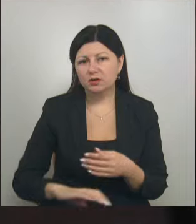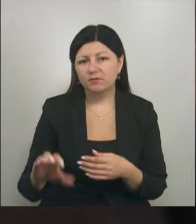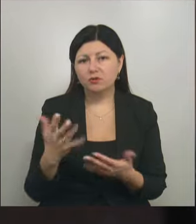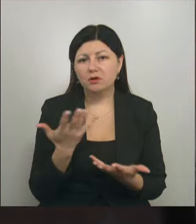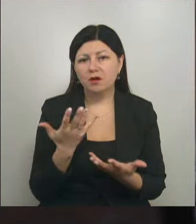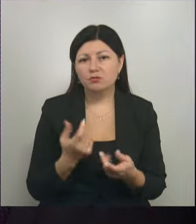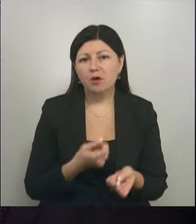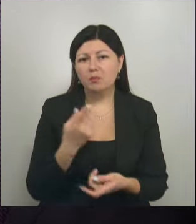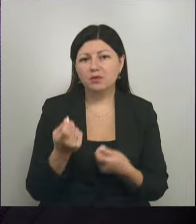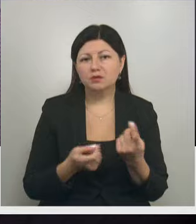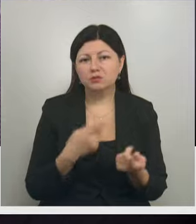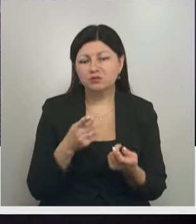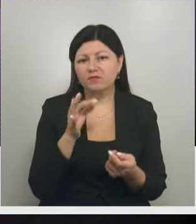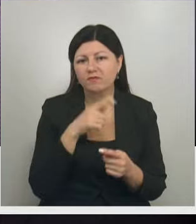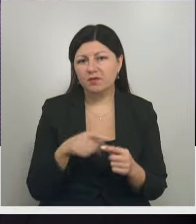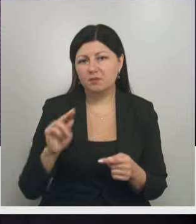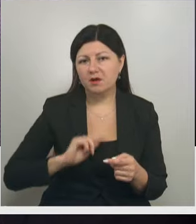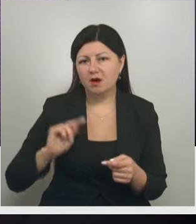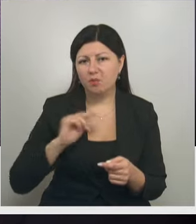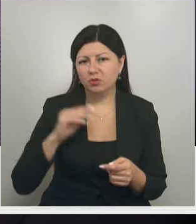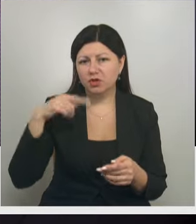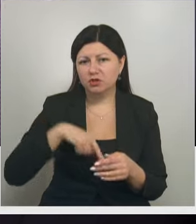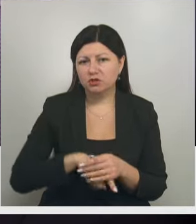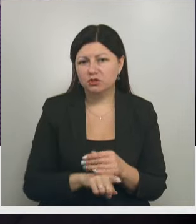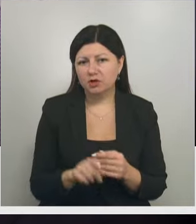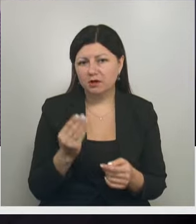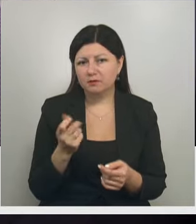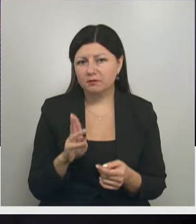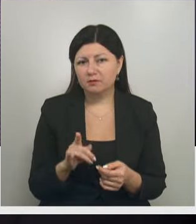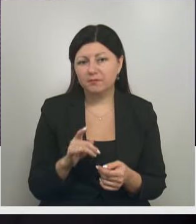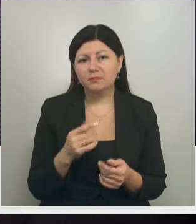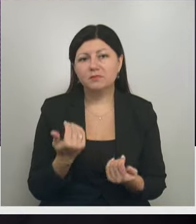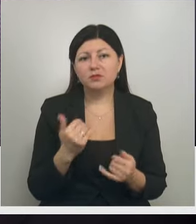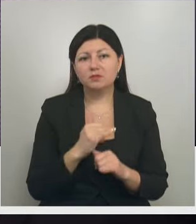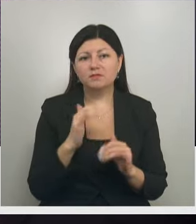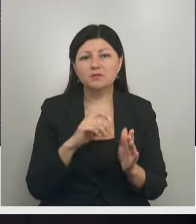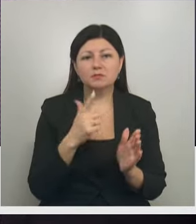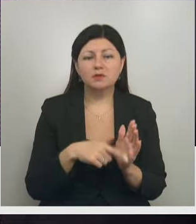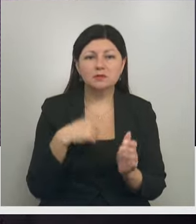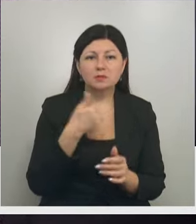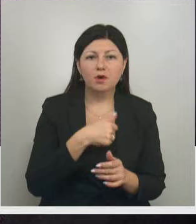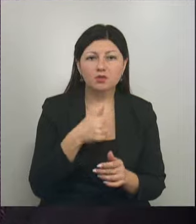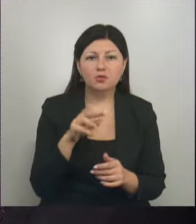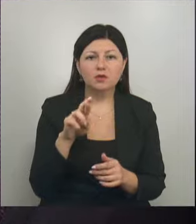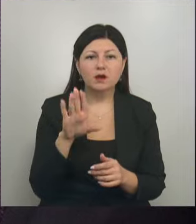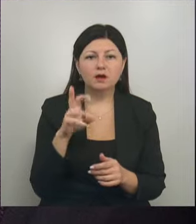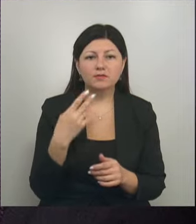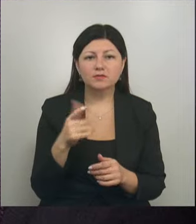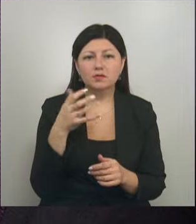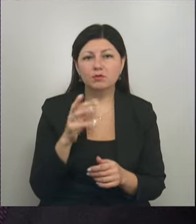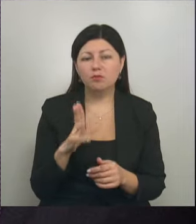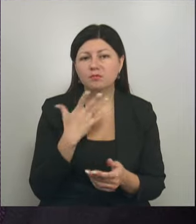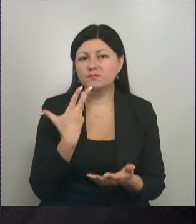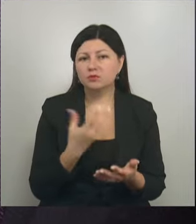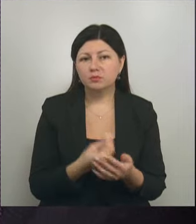шахты. На сегодняшний день мы системно и планомерно развиваем Яковлевский ГОК. В 2017 году Яковлевский ГОК перешел в собственность